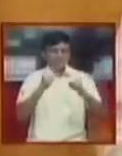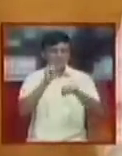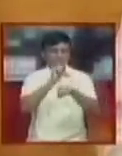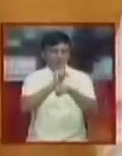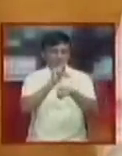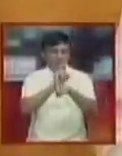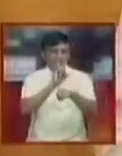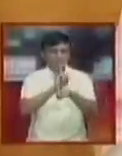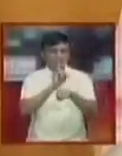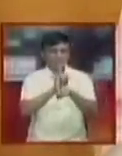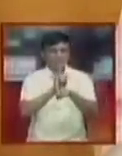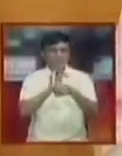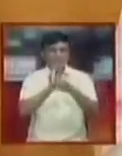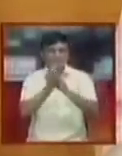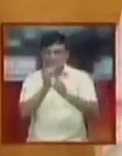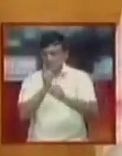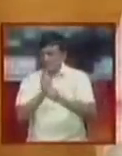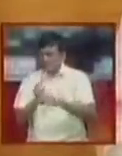ito.